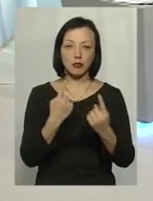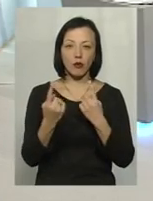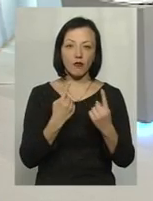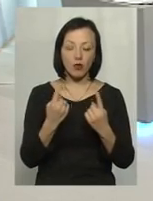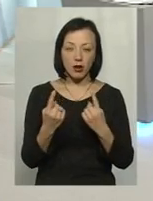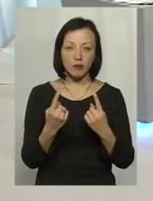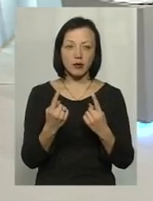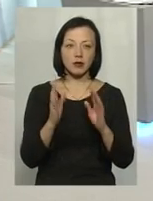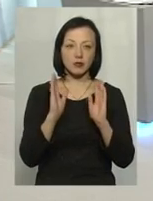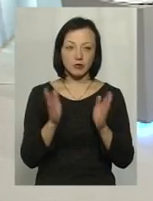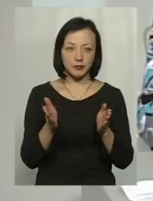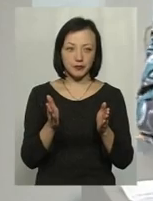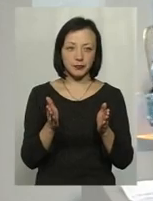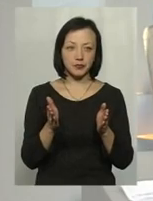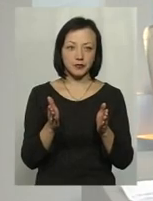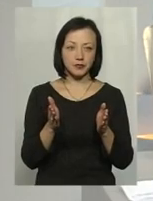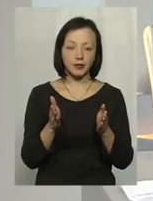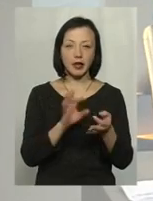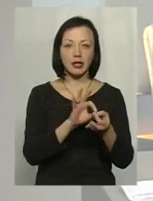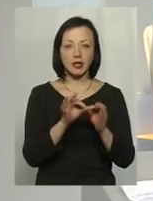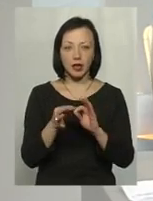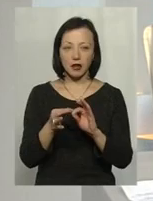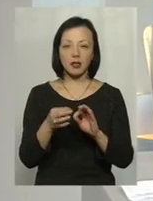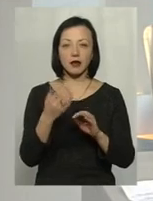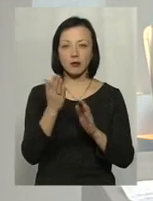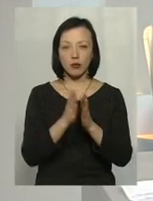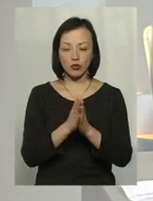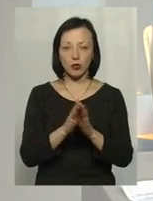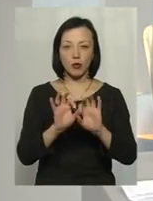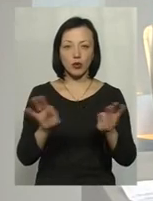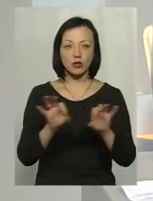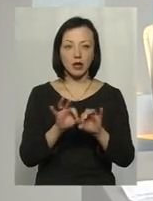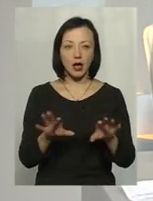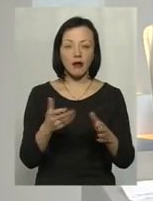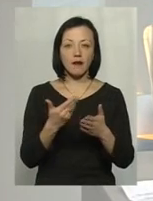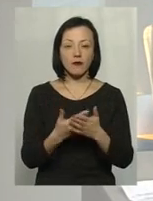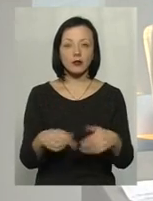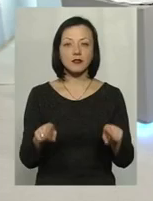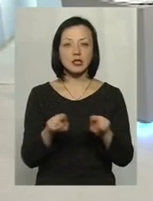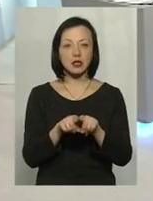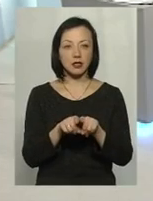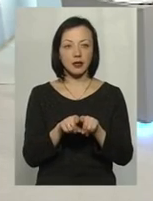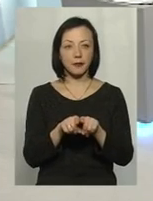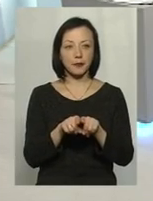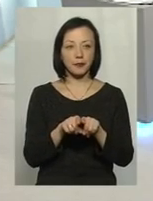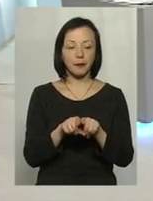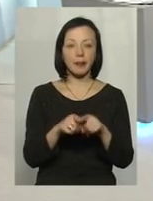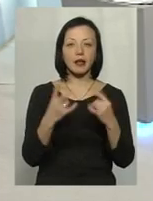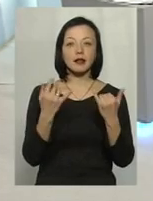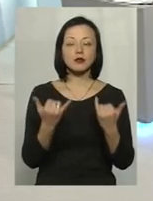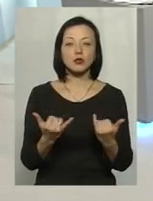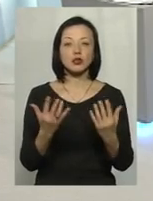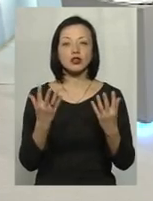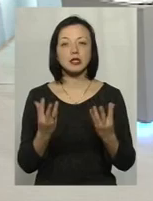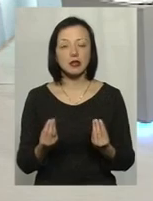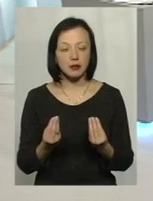сюжет, і побачимо сюжет більш детальніше, потім я вас прошу прокоментувати. А от все-таки на сьогоднішній